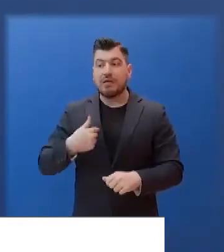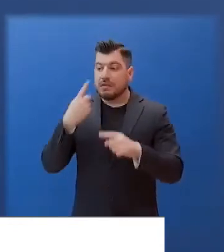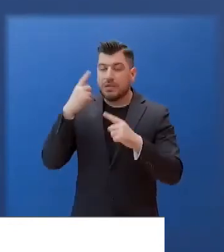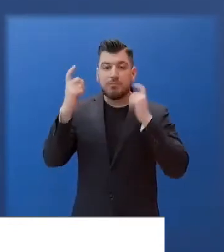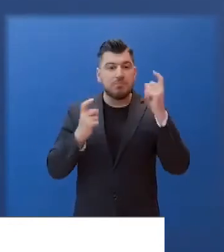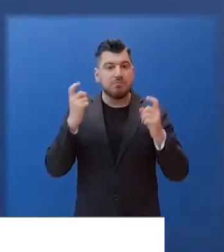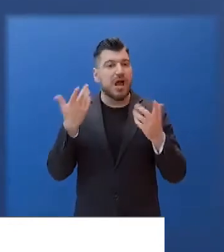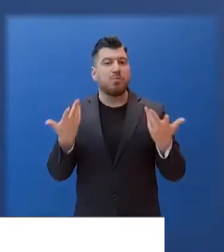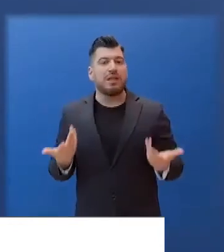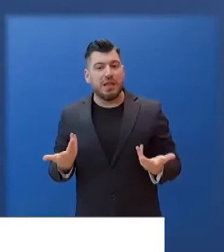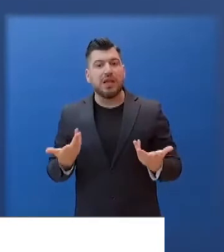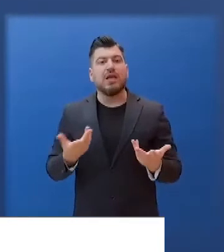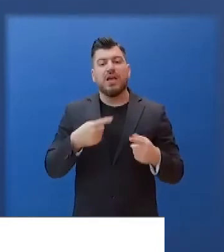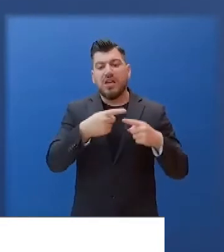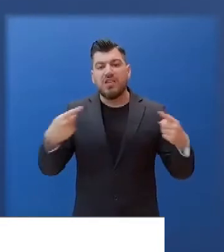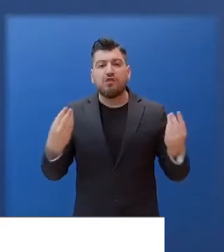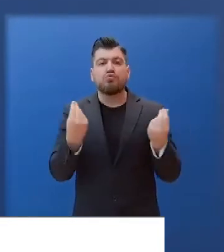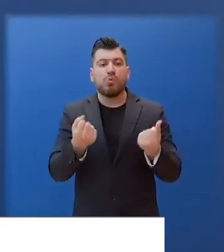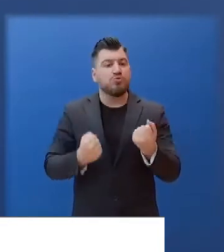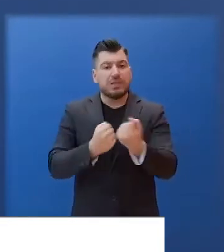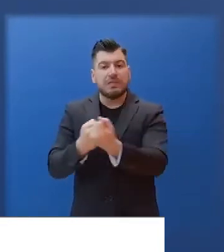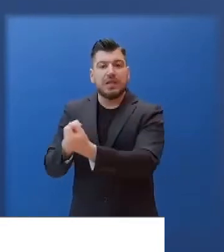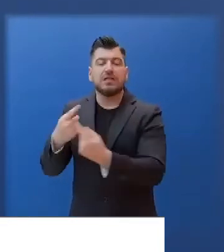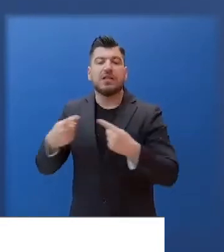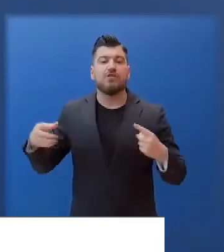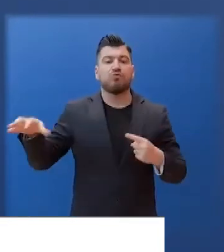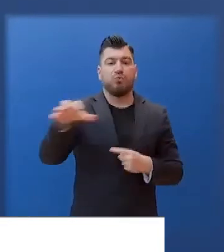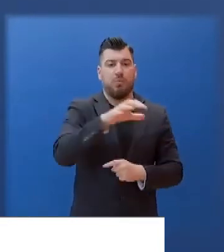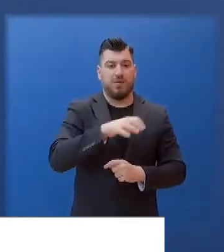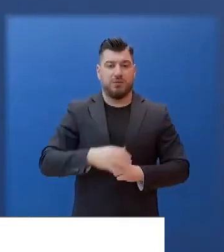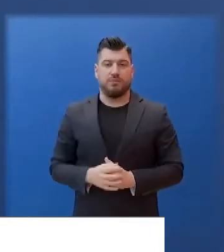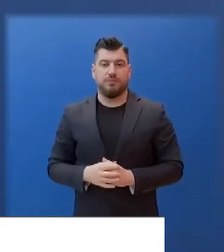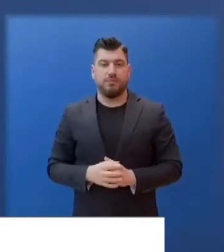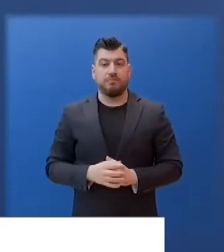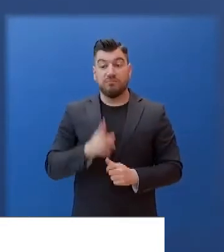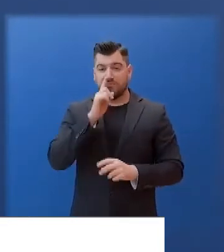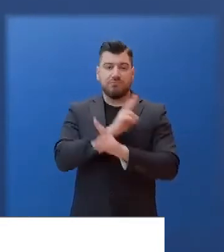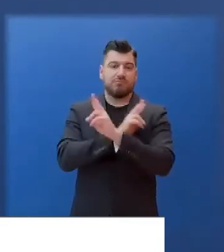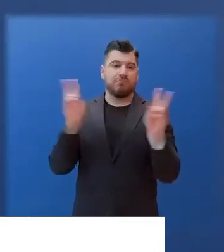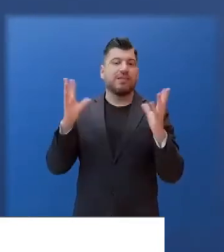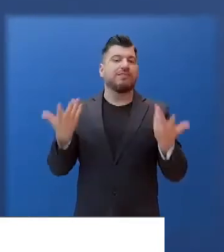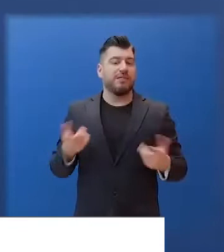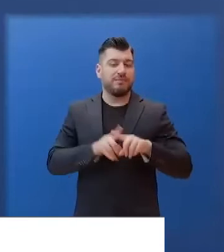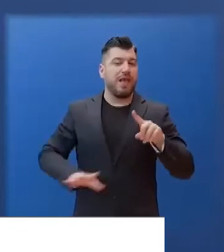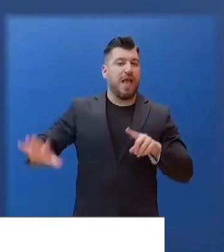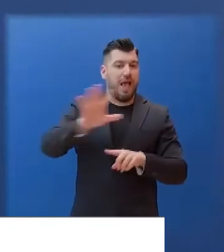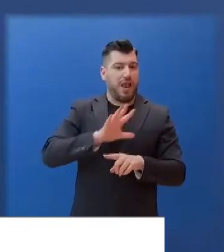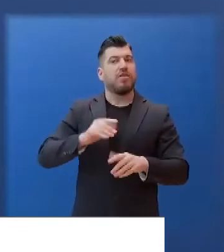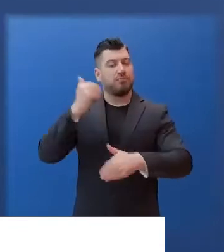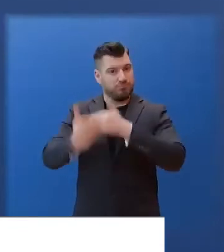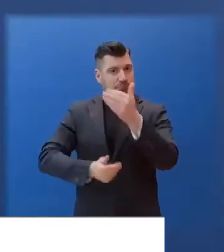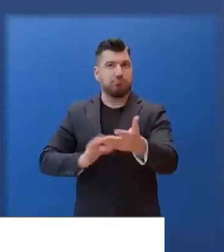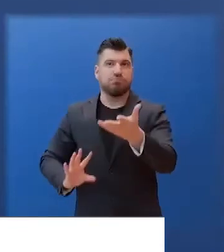για προγράμματα στήριξης και σε άλλους τομείς. Είναι πλέον ξεκάθαρο ότι η Ελλάδα μπαίνει σταδιακά σε μια νέα εποχή